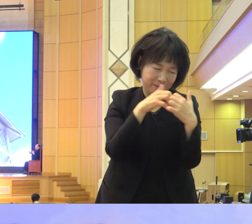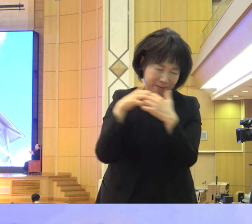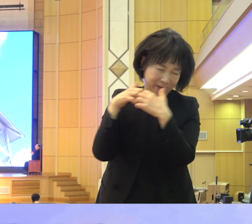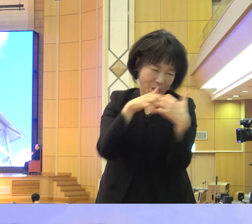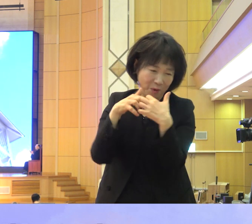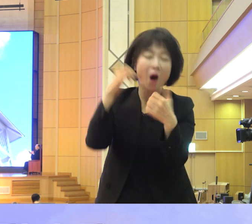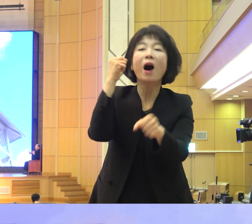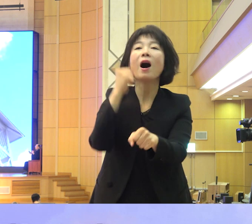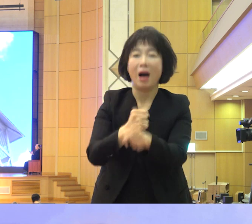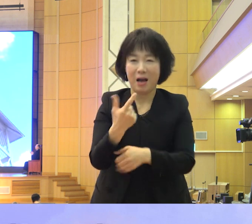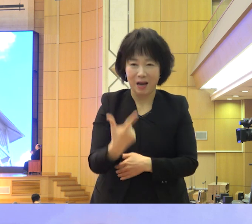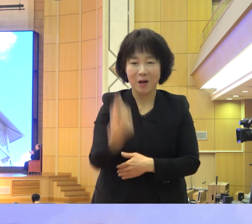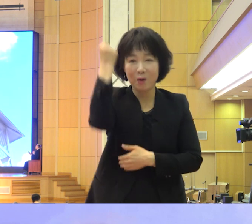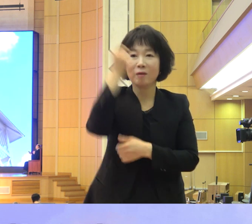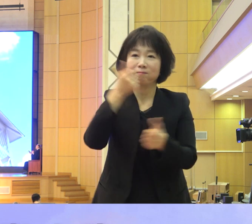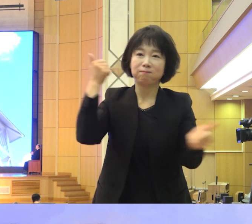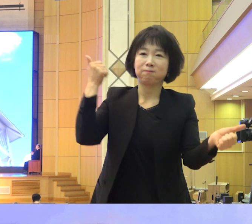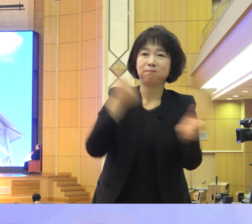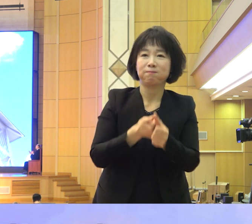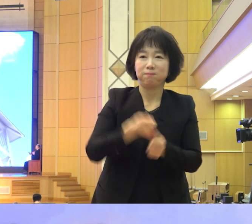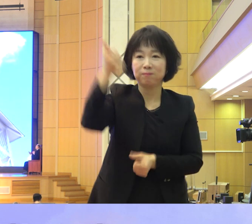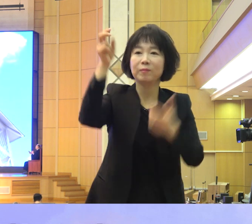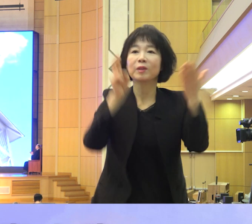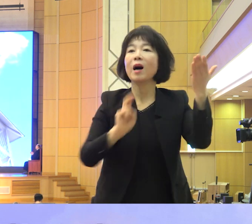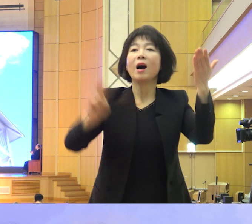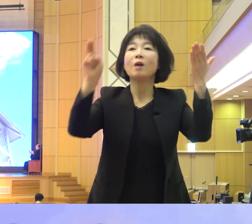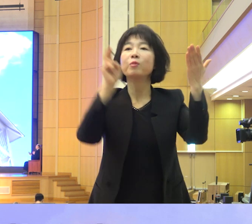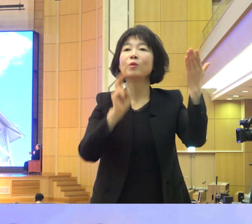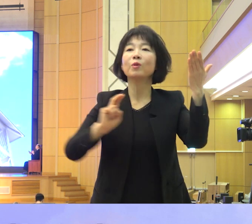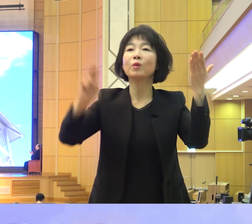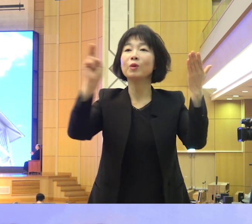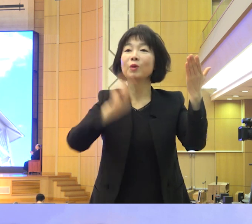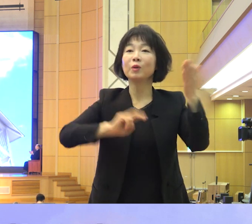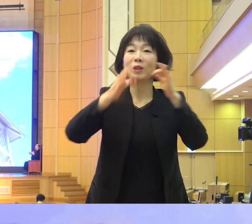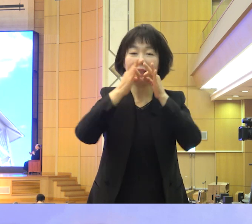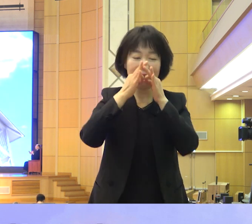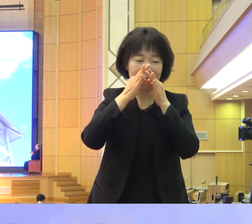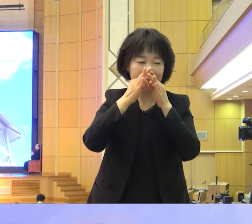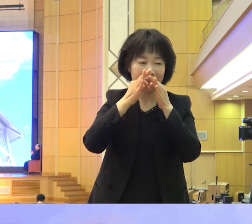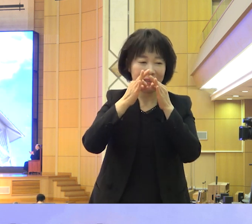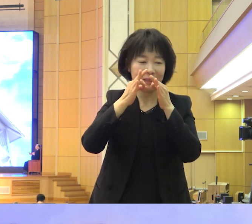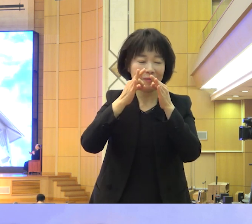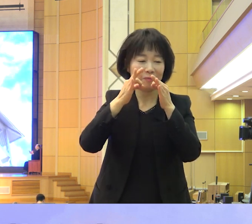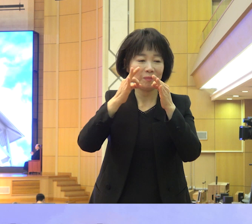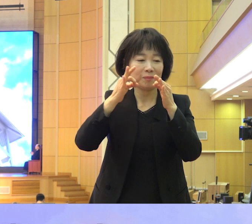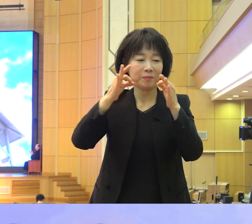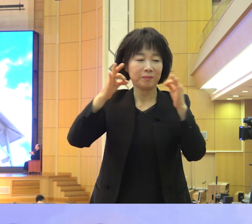이날에 접전하고 곧 해가 부르리.